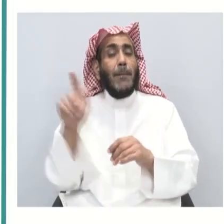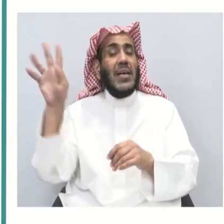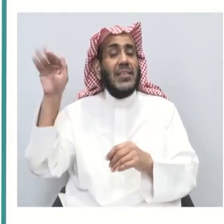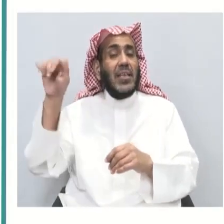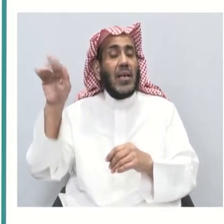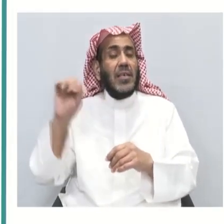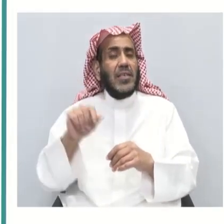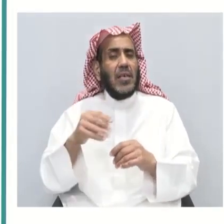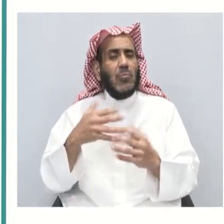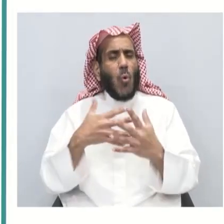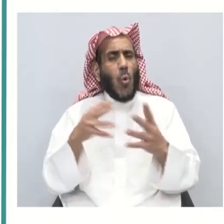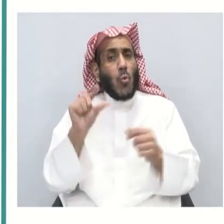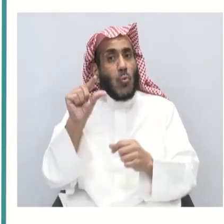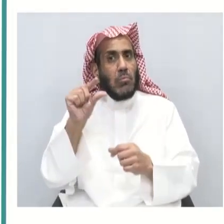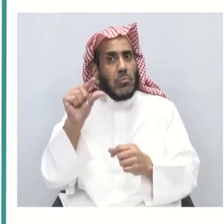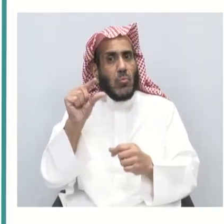السرخسيات أكثر سمك.